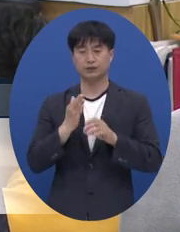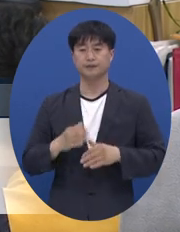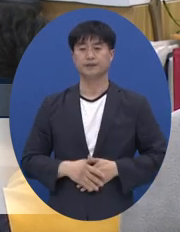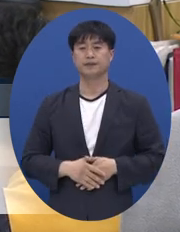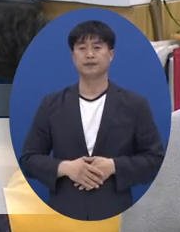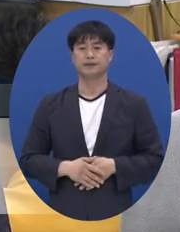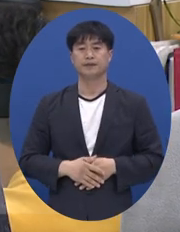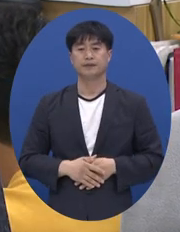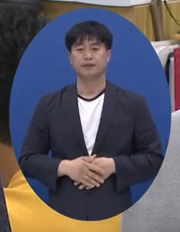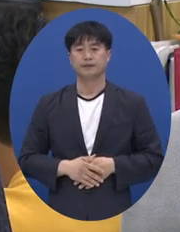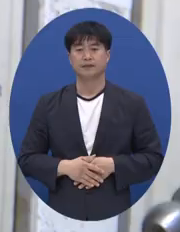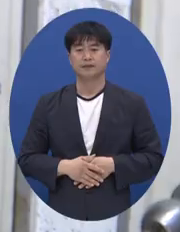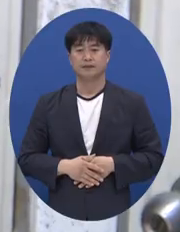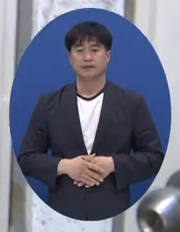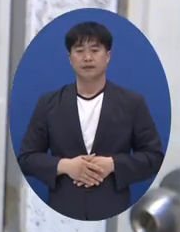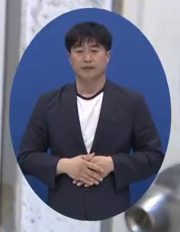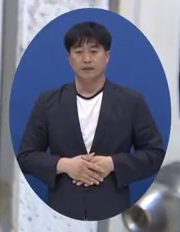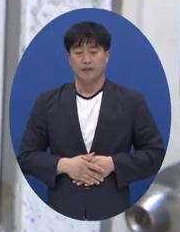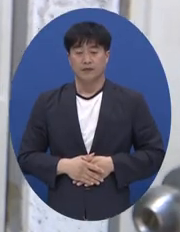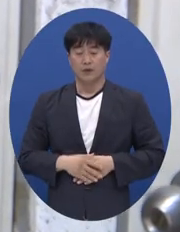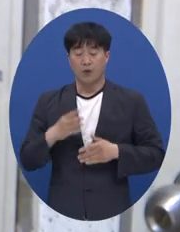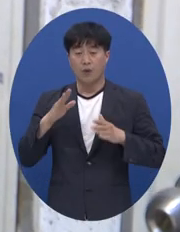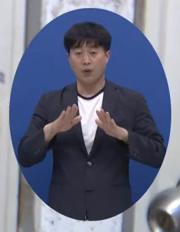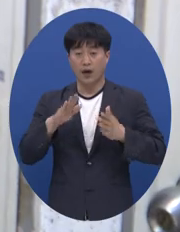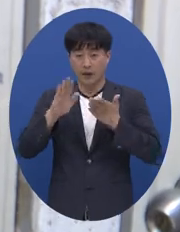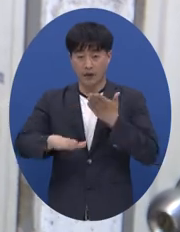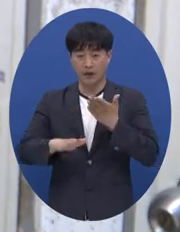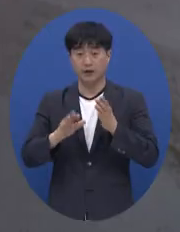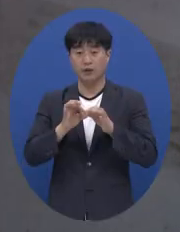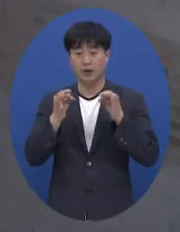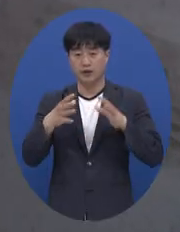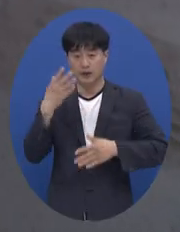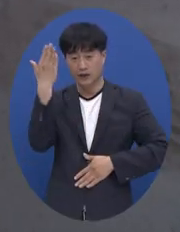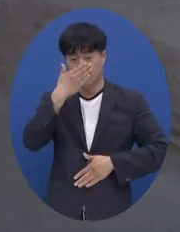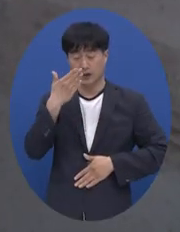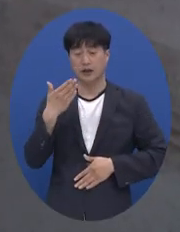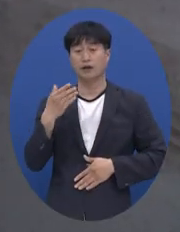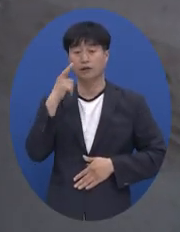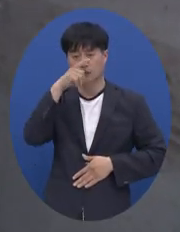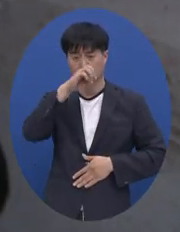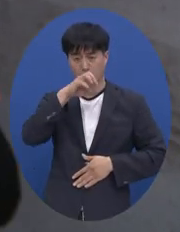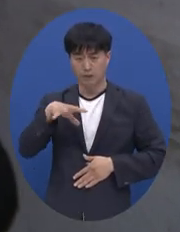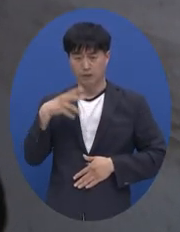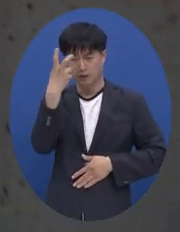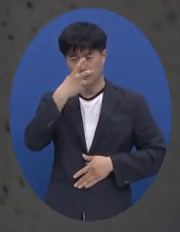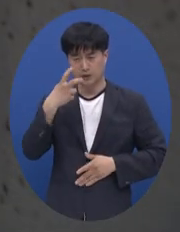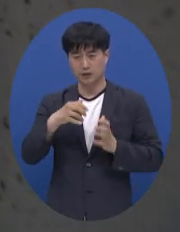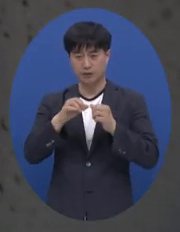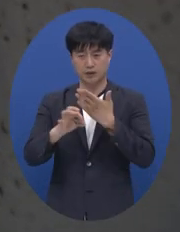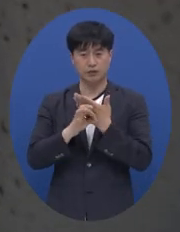일석이조의 효과가 있을 걸로 기대하고 있습니다. 도는 올 하반기 동안 깨끗한 쓰레기 처리 감시원을 시범 운영한